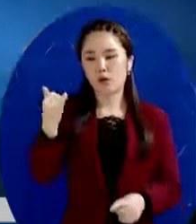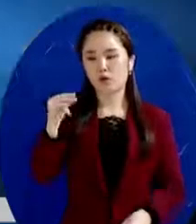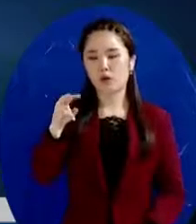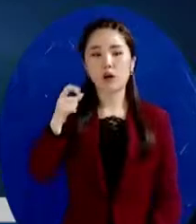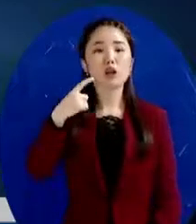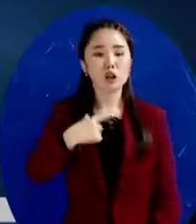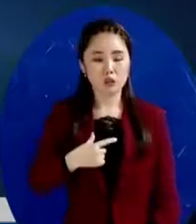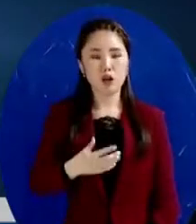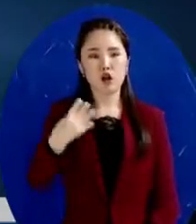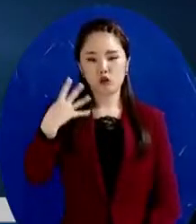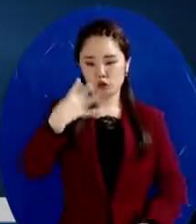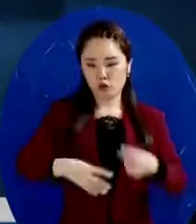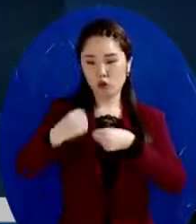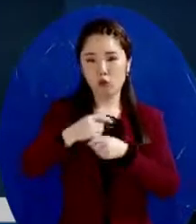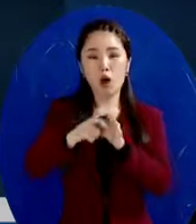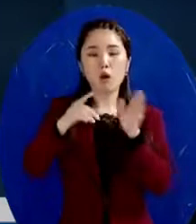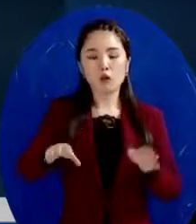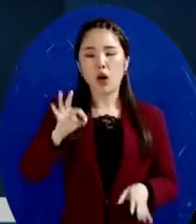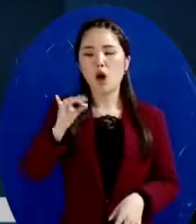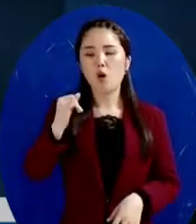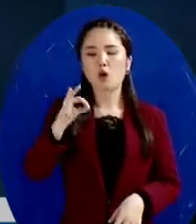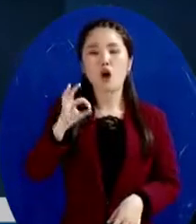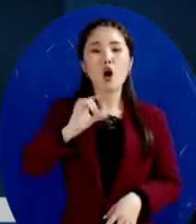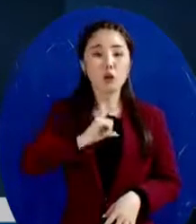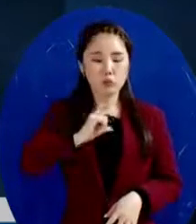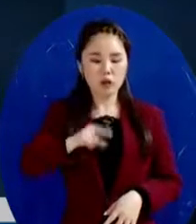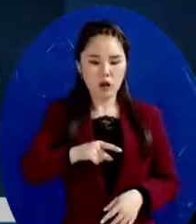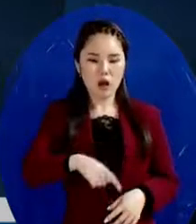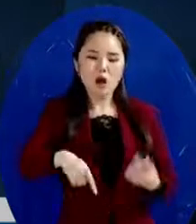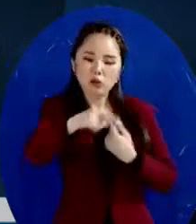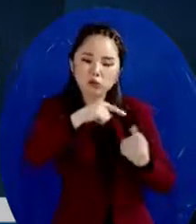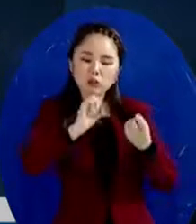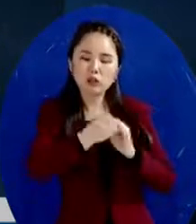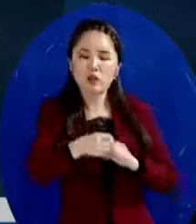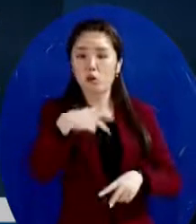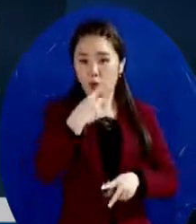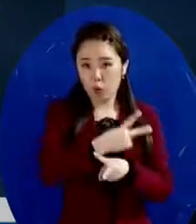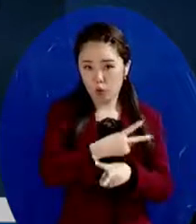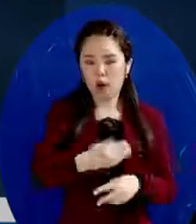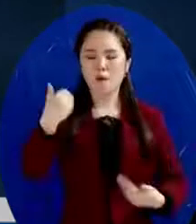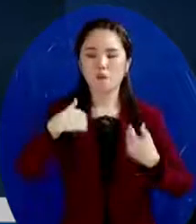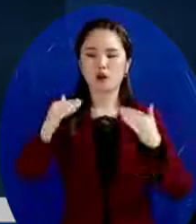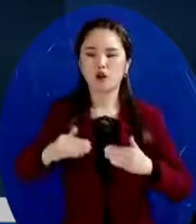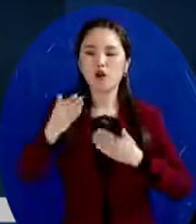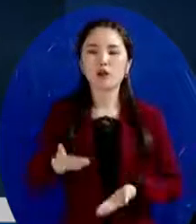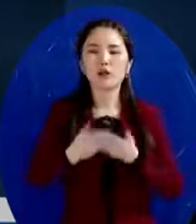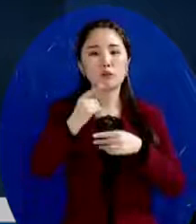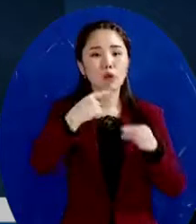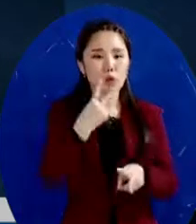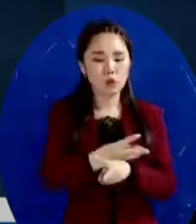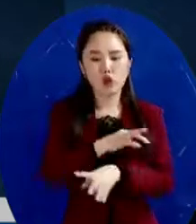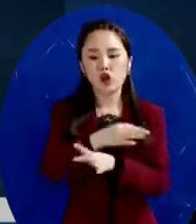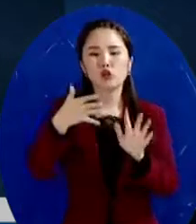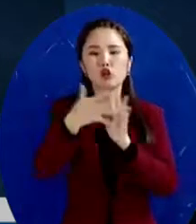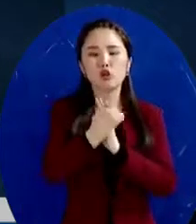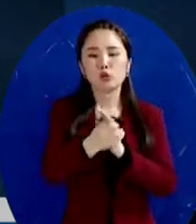юм. Өнгөрсөн 4 жилийн хугацаанд оюуны өвчийг эдийн засгийн эргэлтэнд оруулах тухай хууль, багшийн хөгжлийг дэмжих тухай хууль, за мөн төсвийн тухай хууль